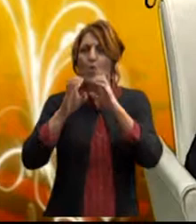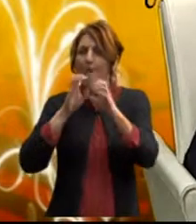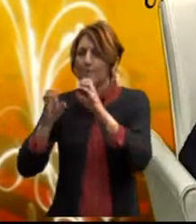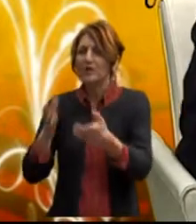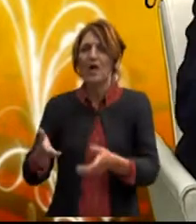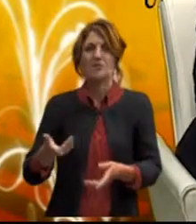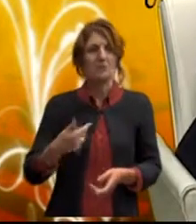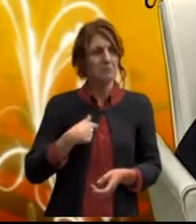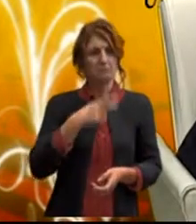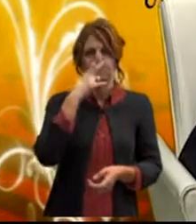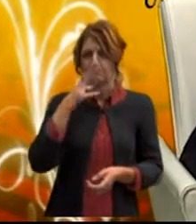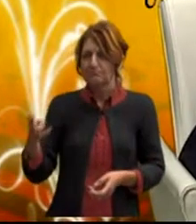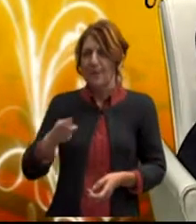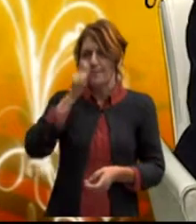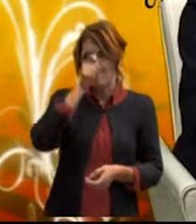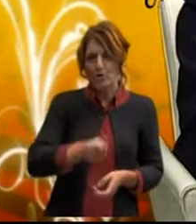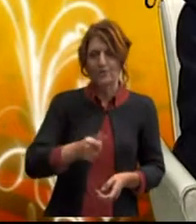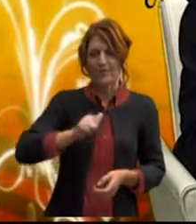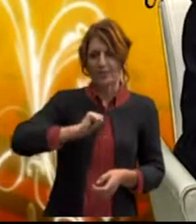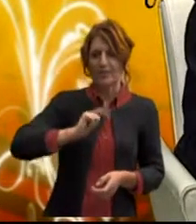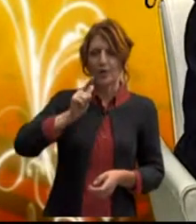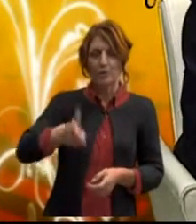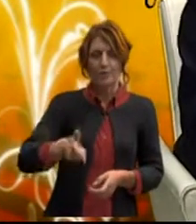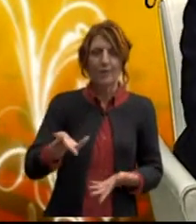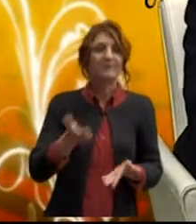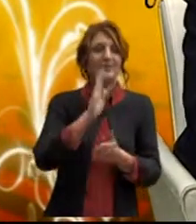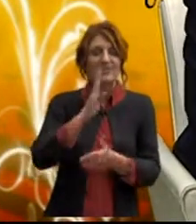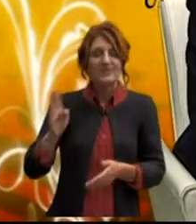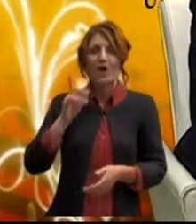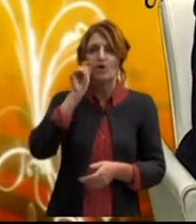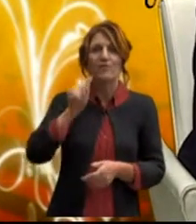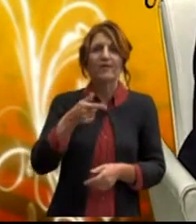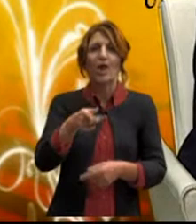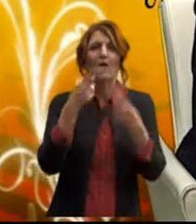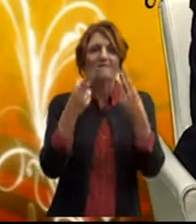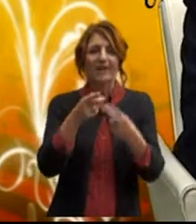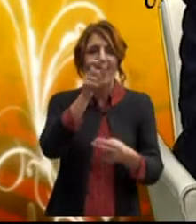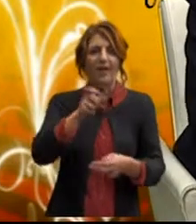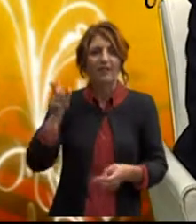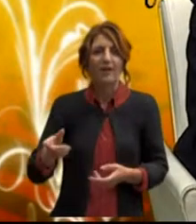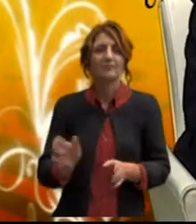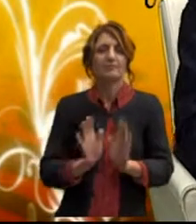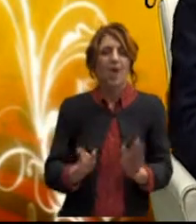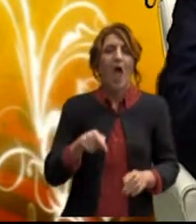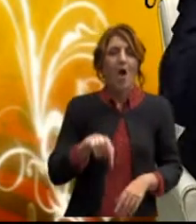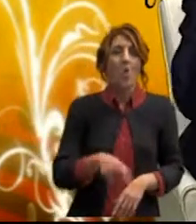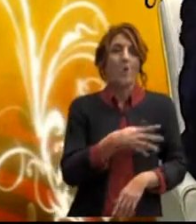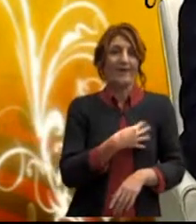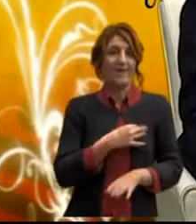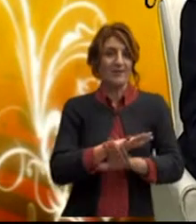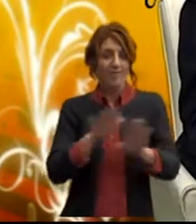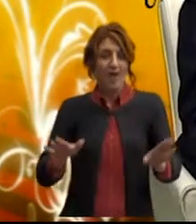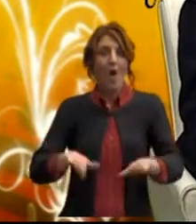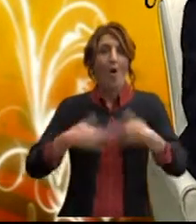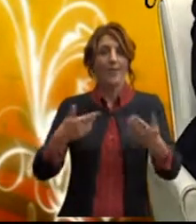s poštovanjem se odnosimo jedni prema drugima, gdje je svaki čovjek vrijednost, dakle, da nema suvišni ljudi, dakle, u Hrvatskoj, e tako se